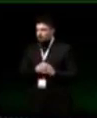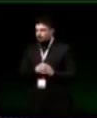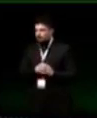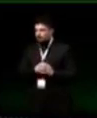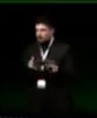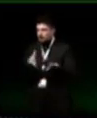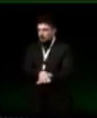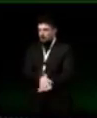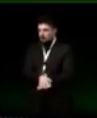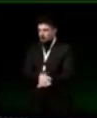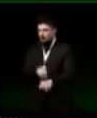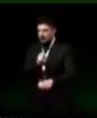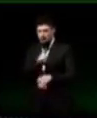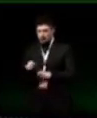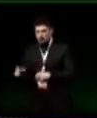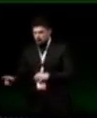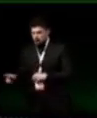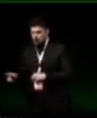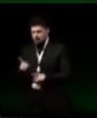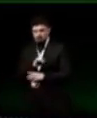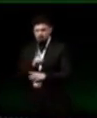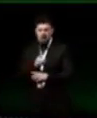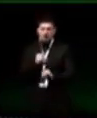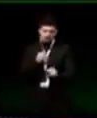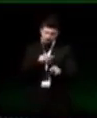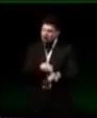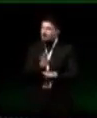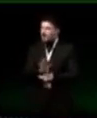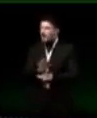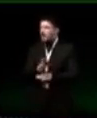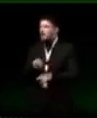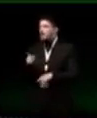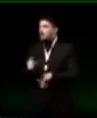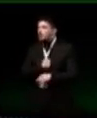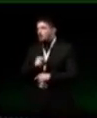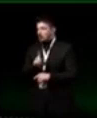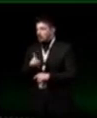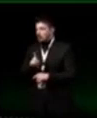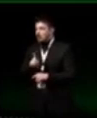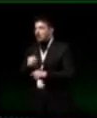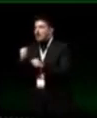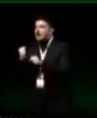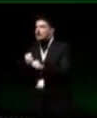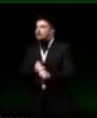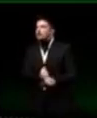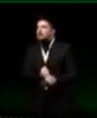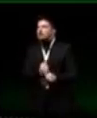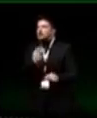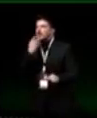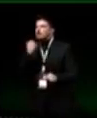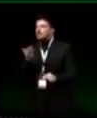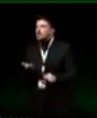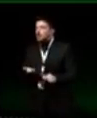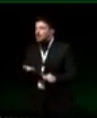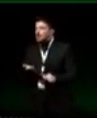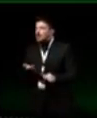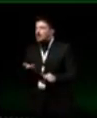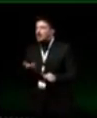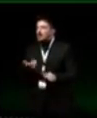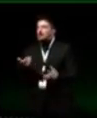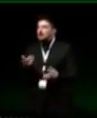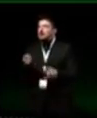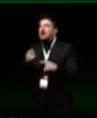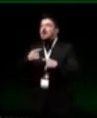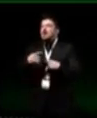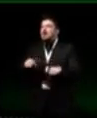tra varie culture, è anche quello, ma che i fondatori vollero per ricordare il fatto che noi siamo